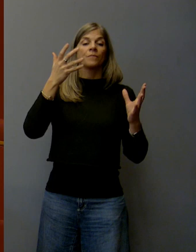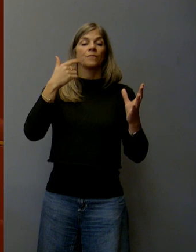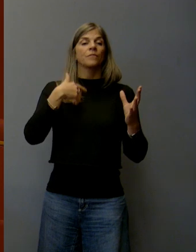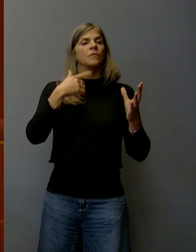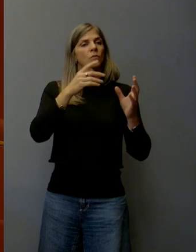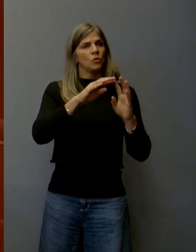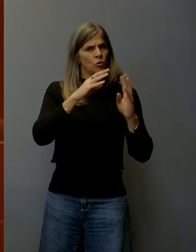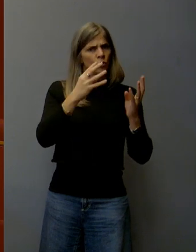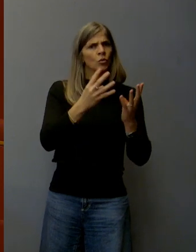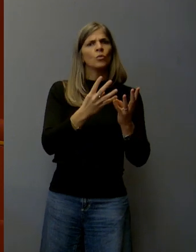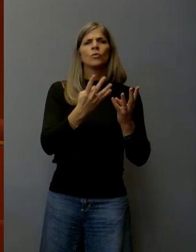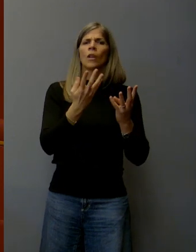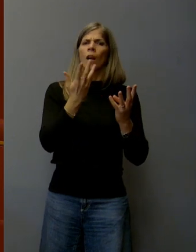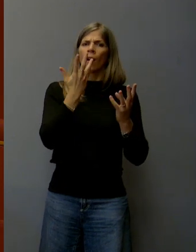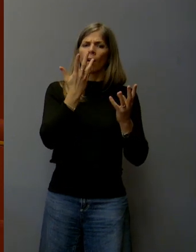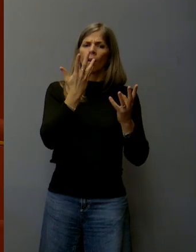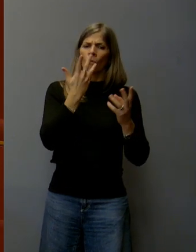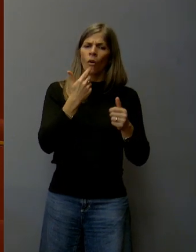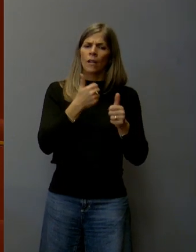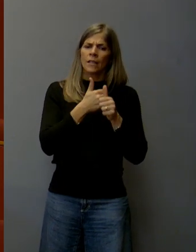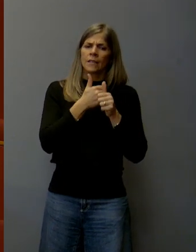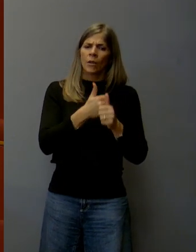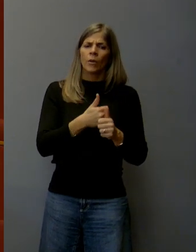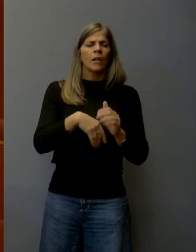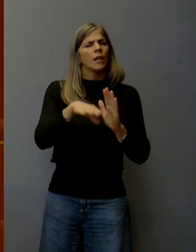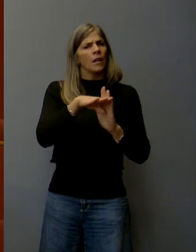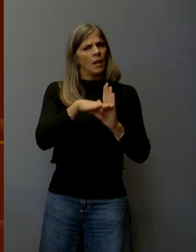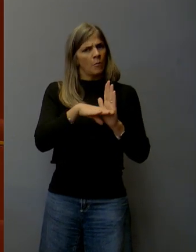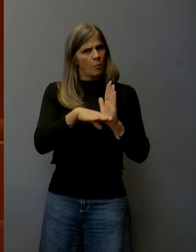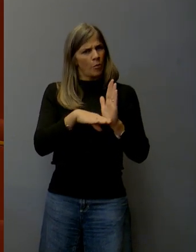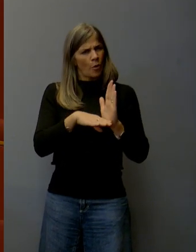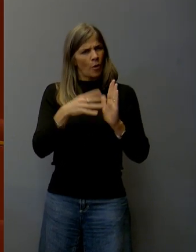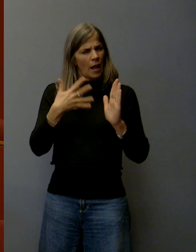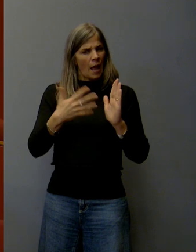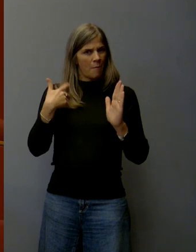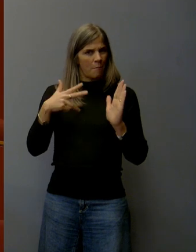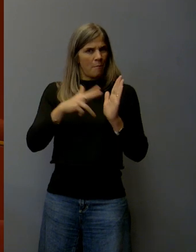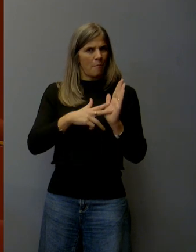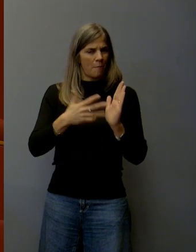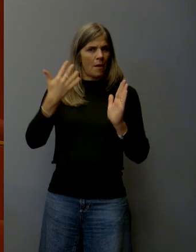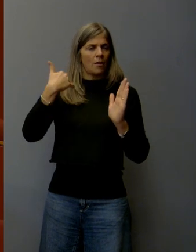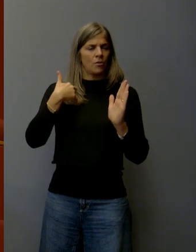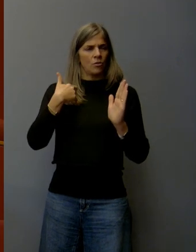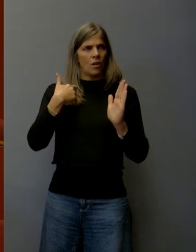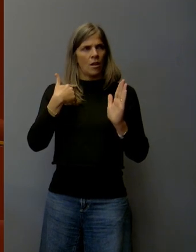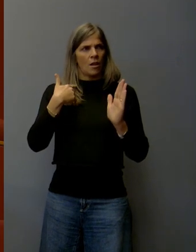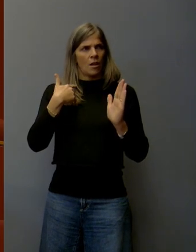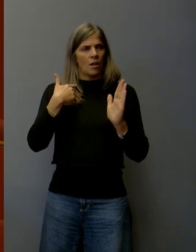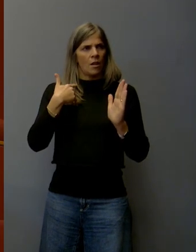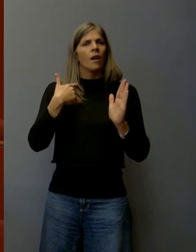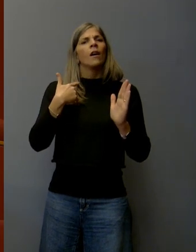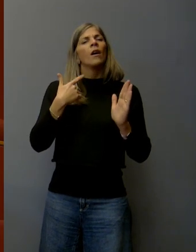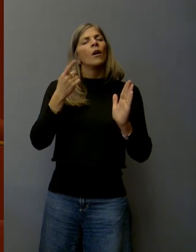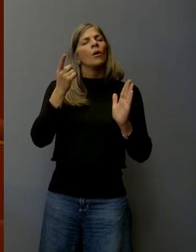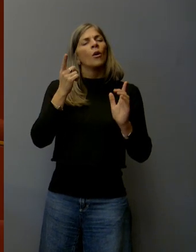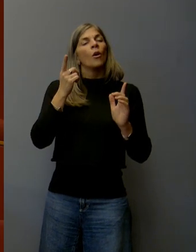l'aggiunta voglia perseguire le linee programmatiche che si è data solamente se posso anche pensare a quali altri